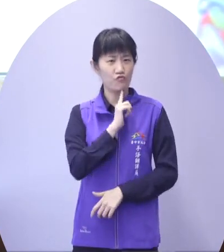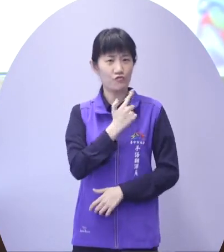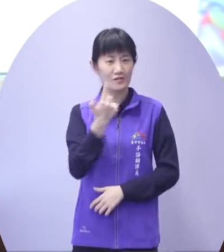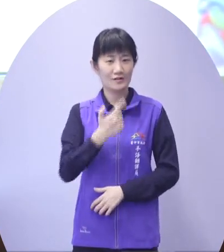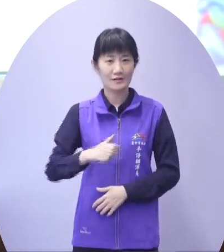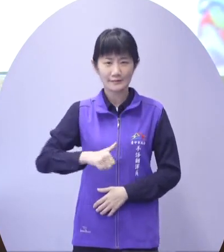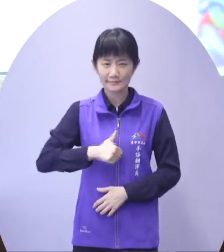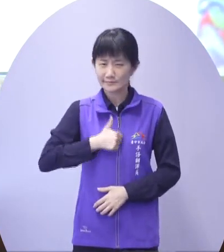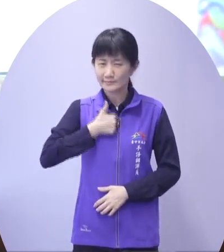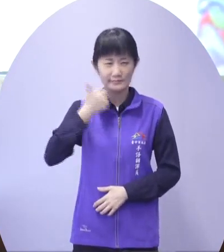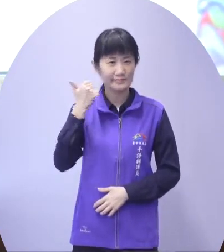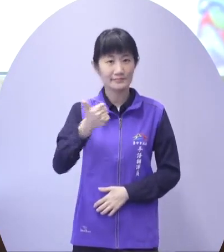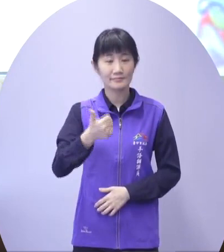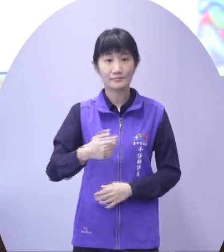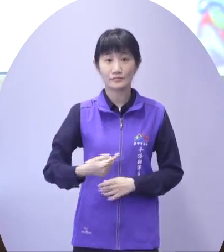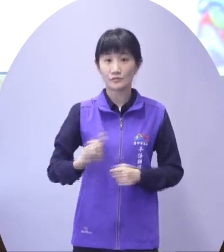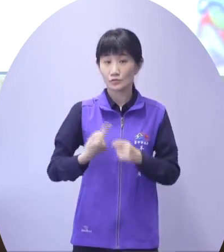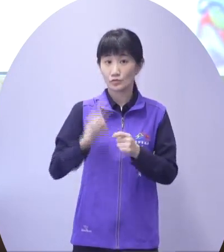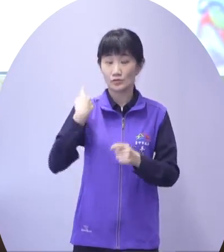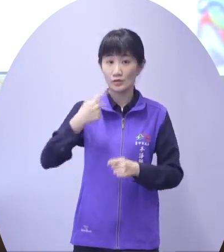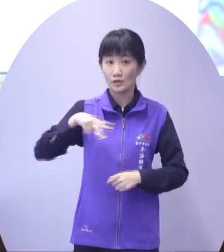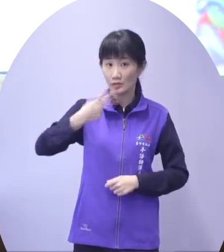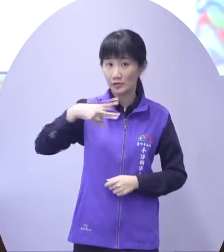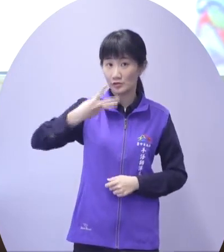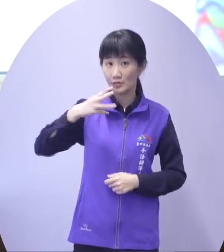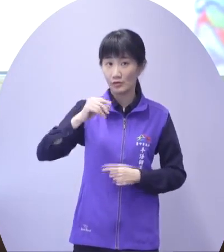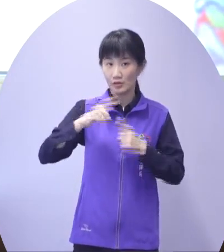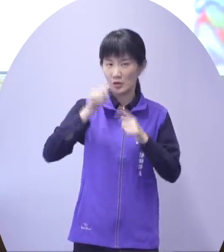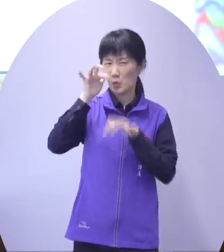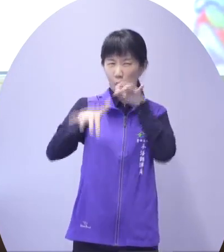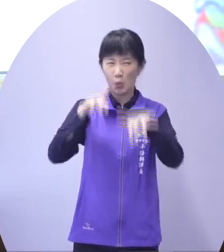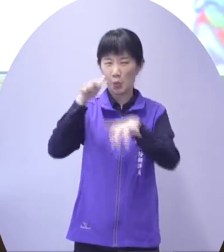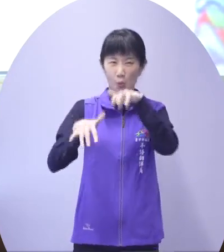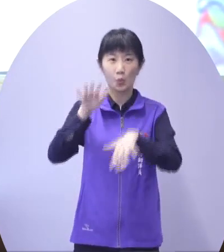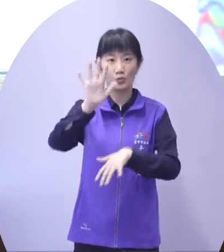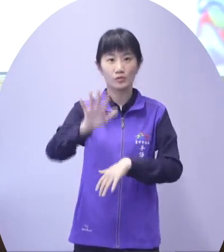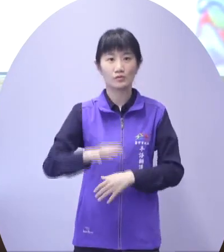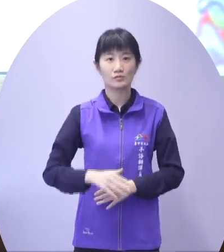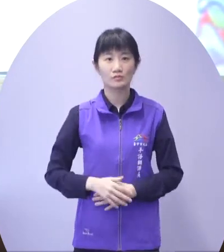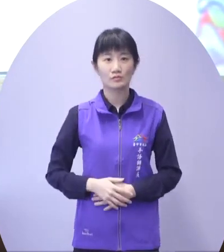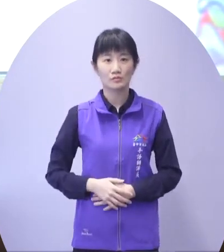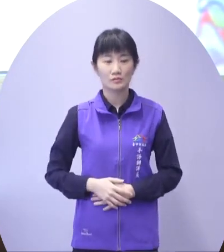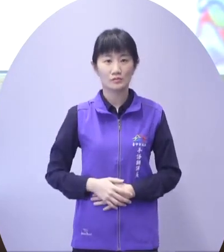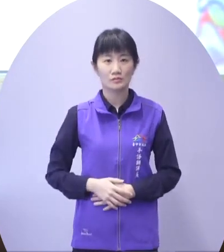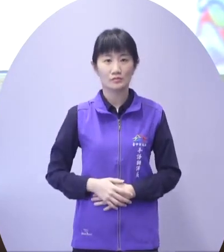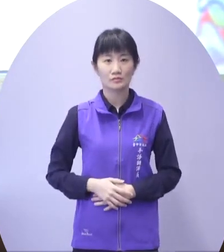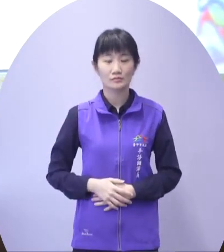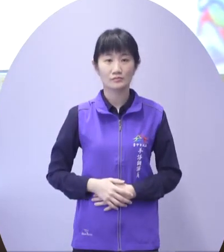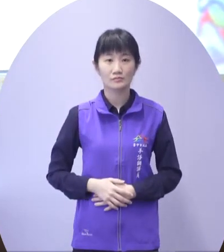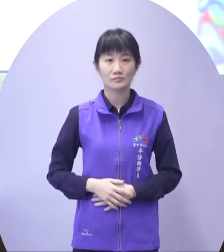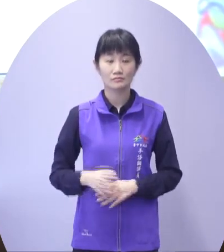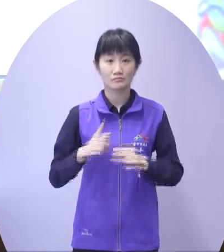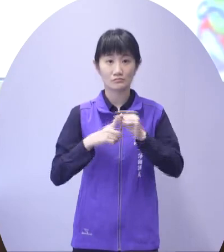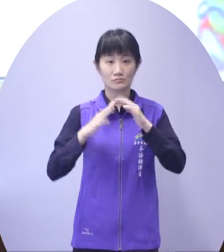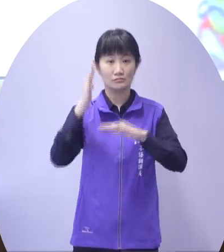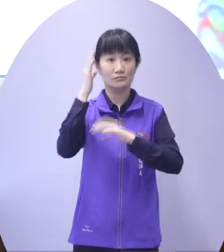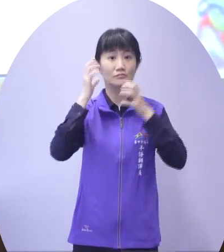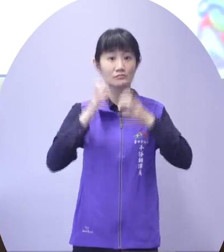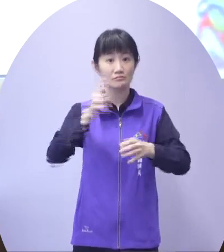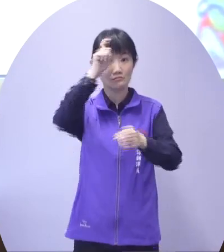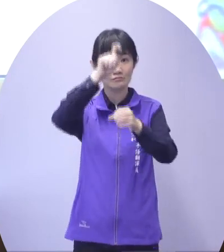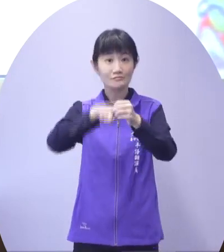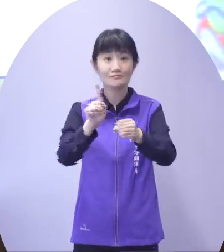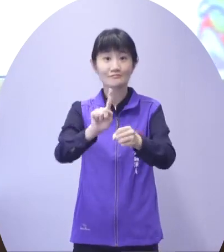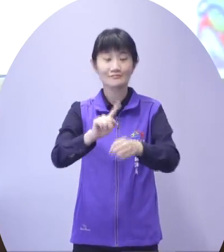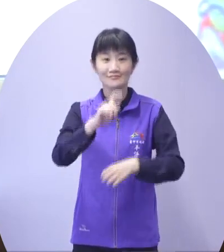常的好看。去年就达到200,000-300,000人哈。那因为也我们举办呢，那最主要几个目的，